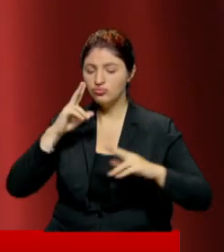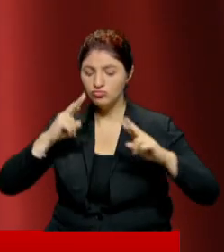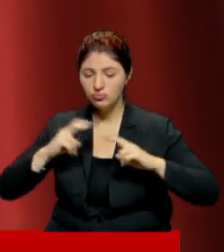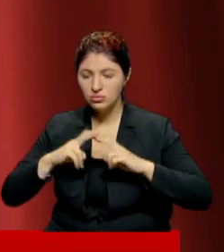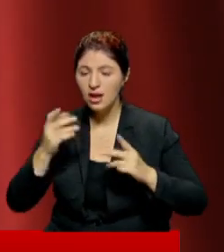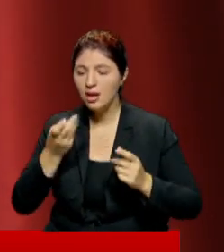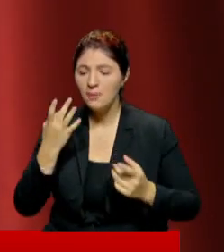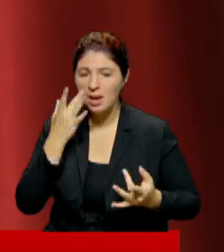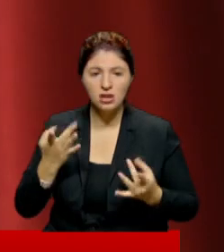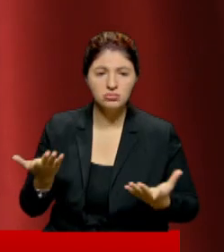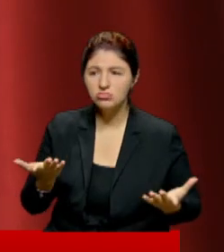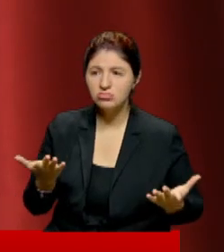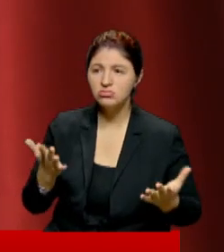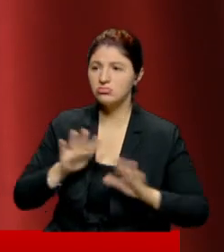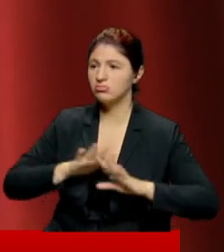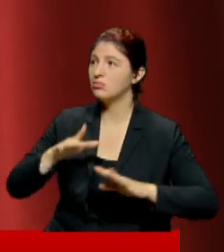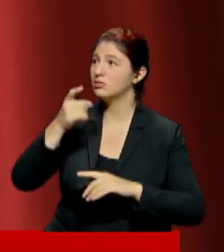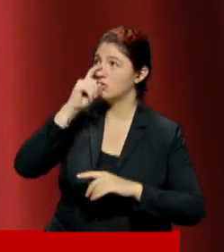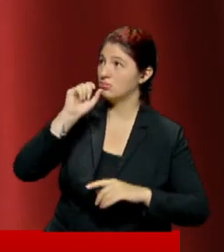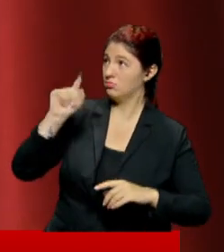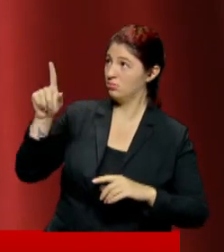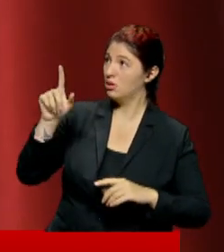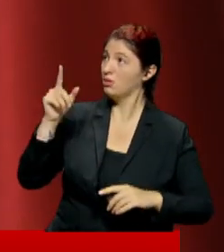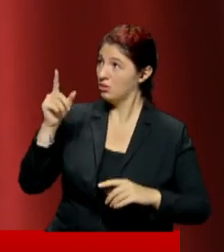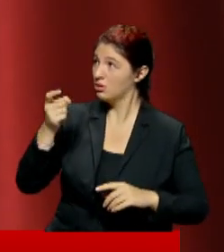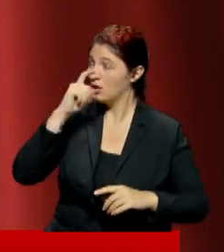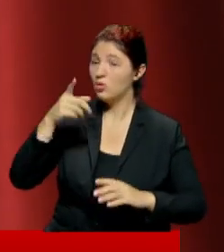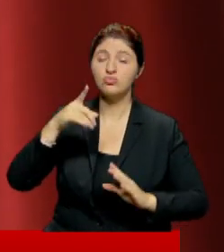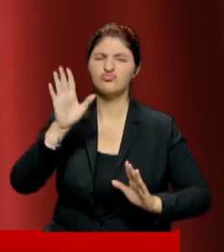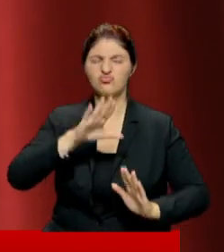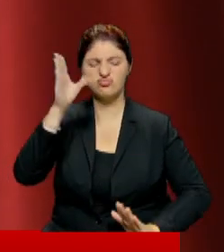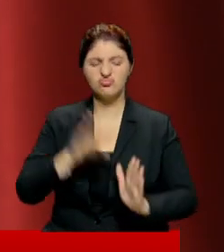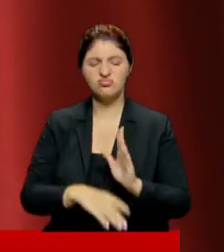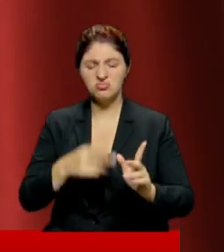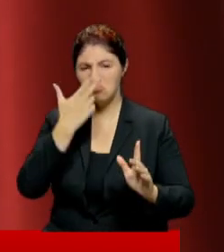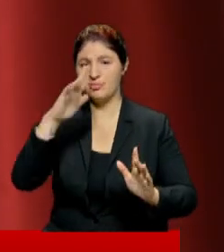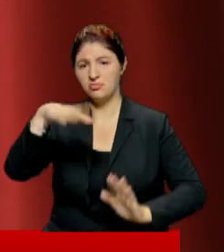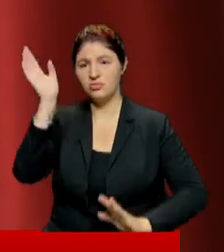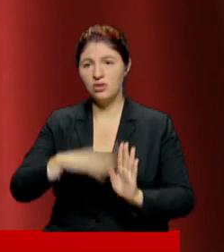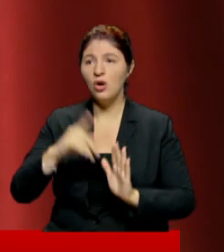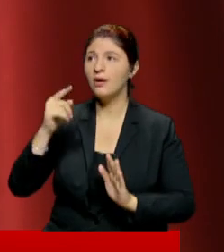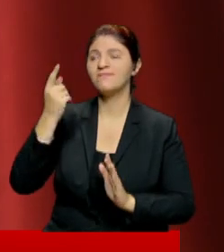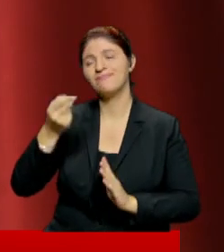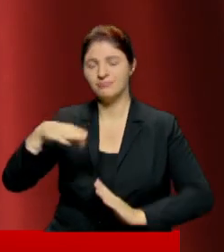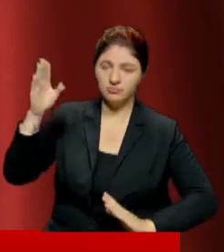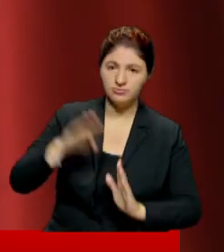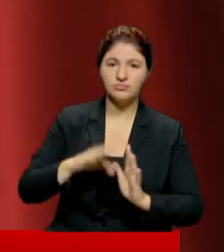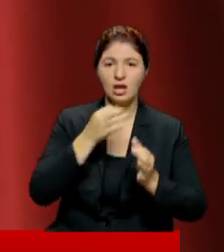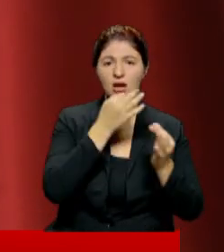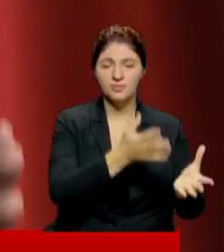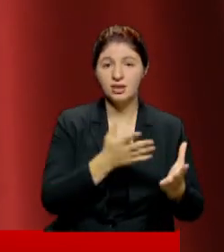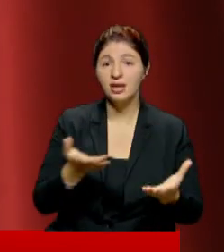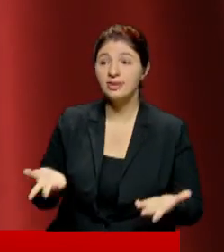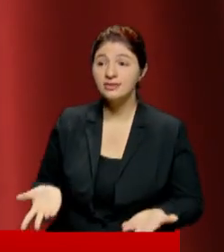araştırıyorlar rakam belirleniyor rakamları Saray'a gönderiliyor Saray diyor ki ya indirin Şunu şu kadar a Oo rakam indirilir Ve ilan